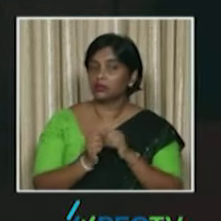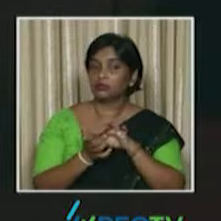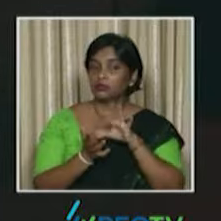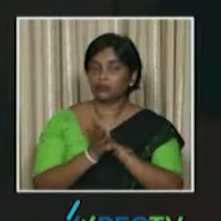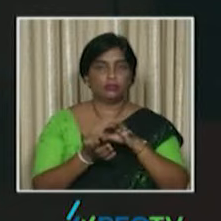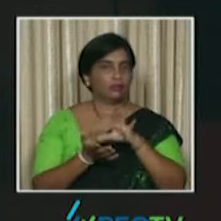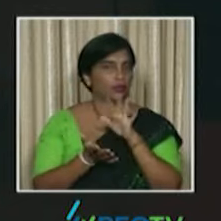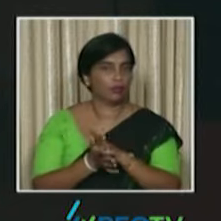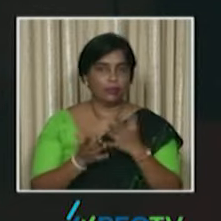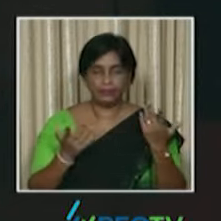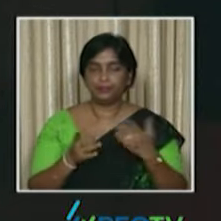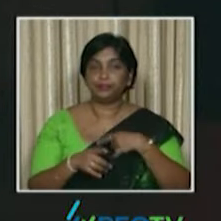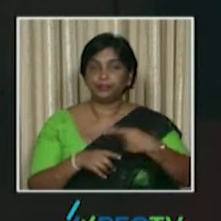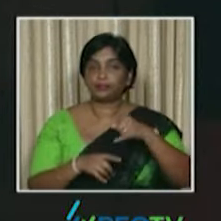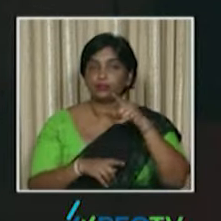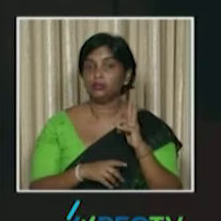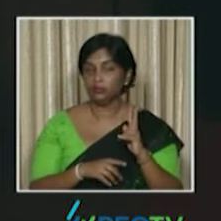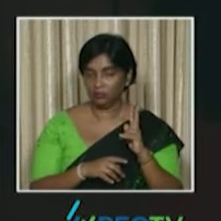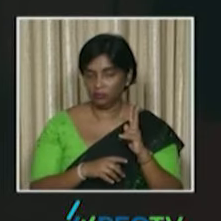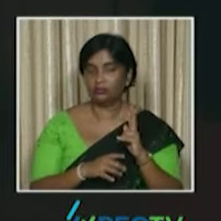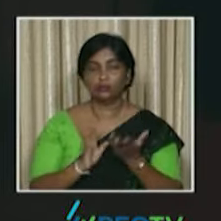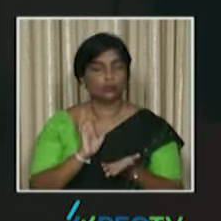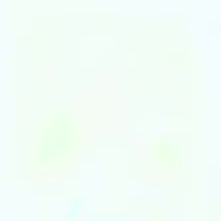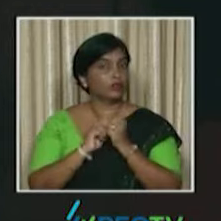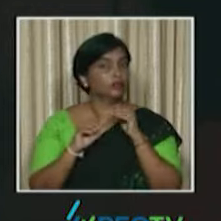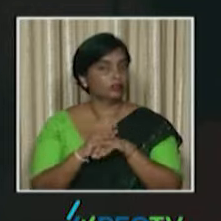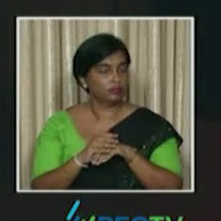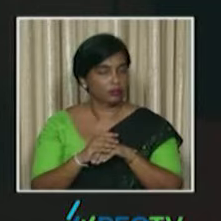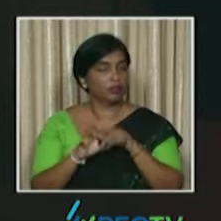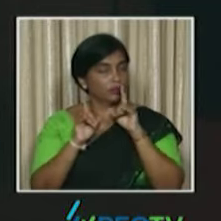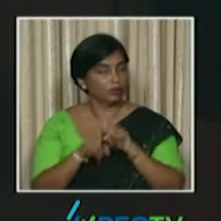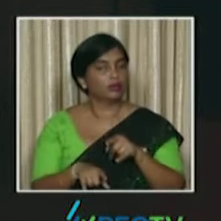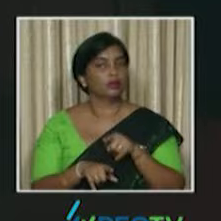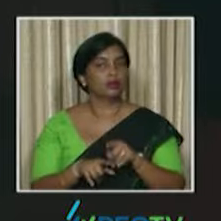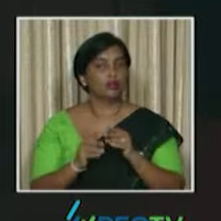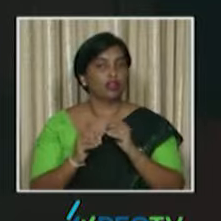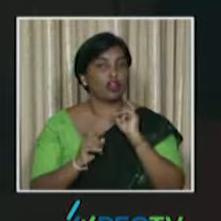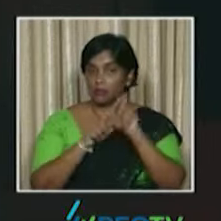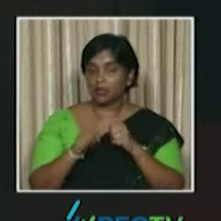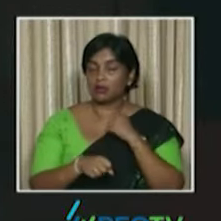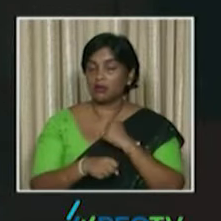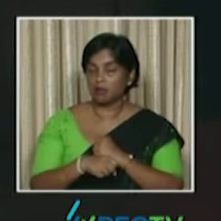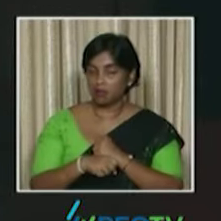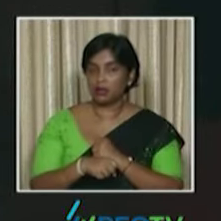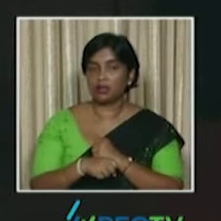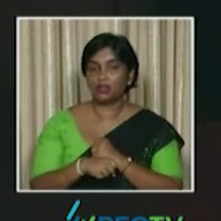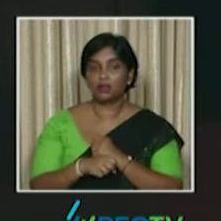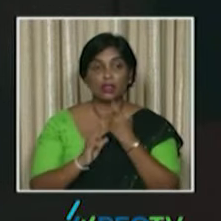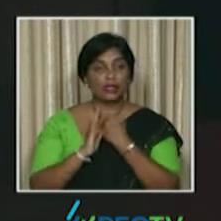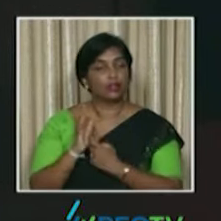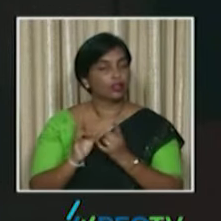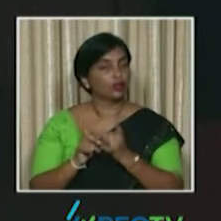වනතේ ස්ථිර කර නැහැ දින 180කට වැඩියෙන් සේවය කළ එවන් අනියම් සේවකින් රජයේ රෙගුලාසි වලට